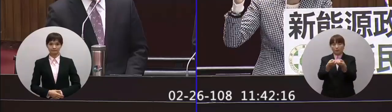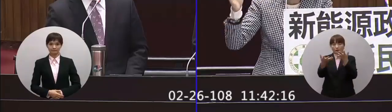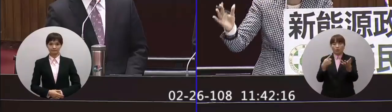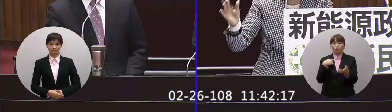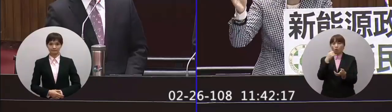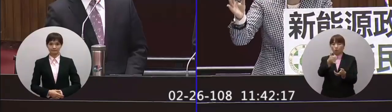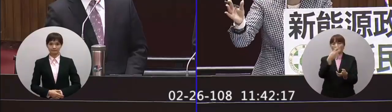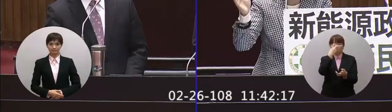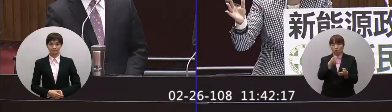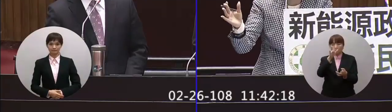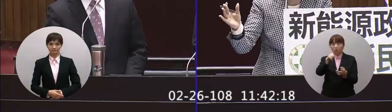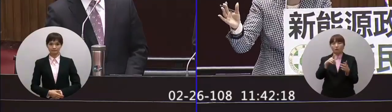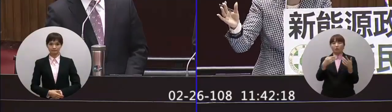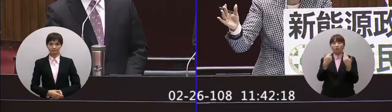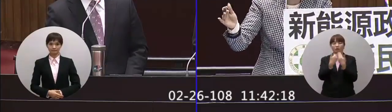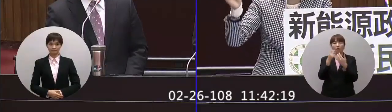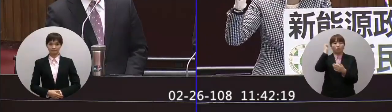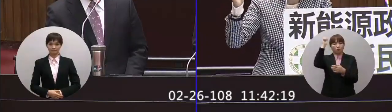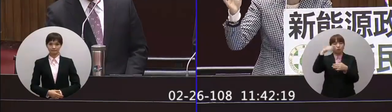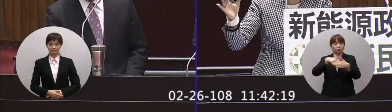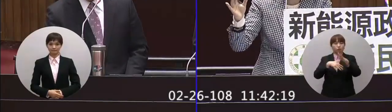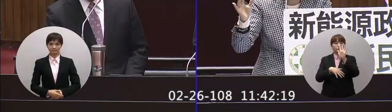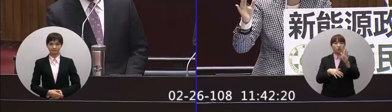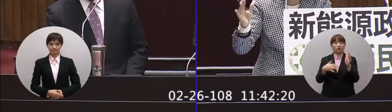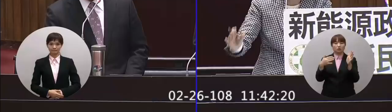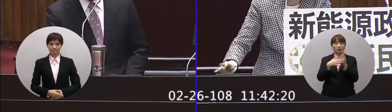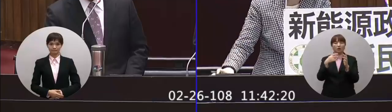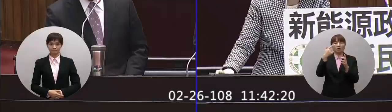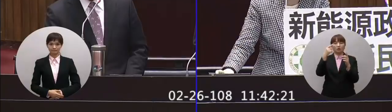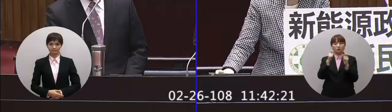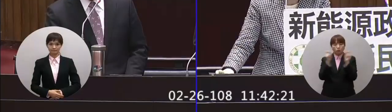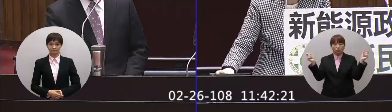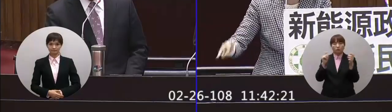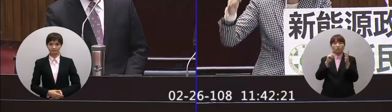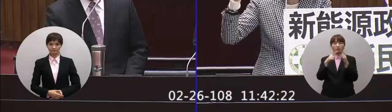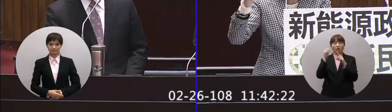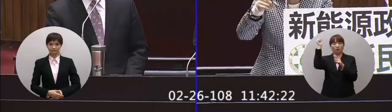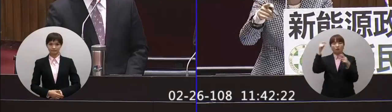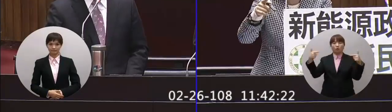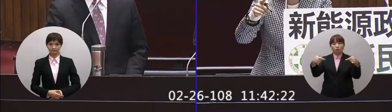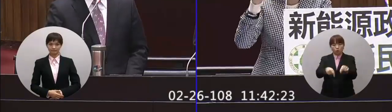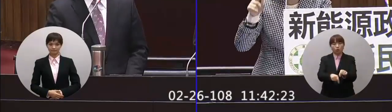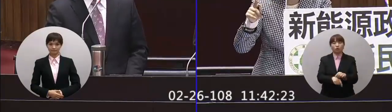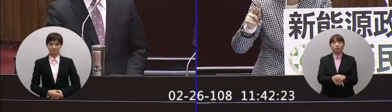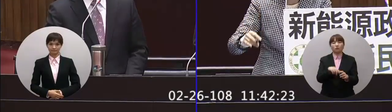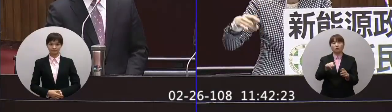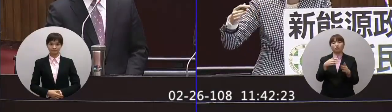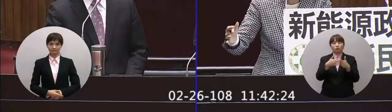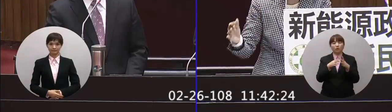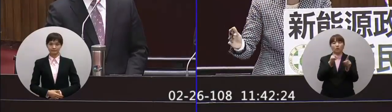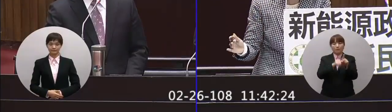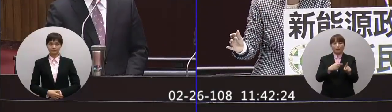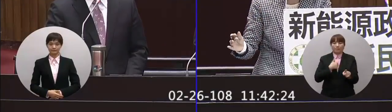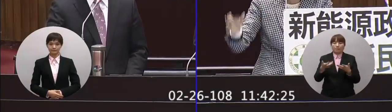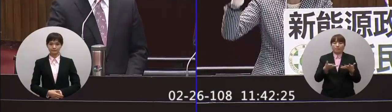去过，他们有一波的反核运动，但是渐渐平息下来。为什么？因为必须很你刚刚讲的务实，